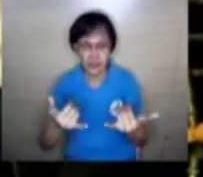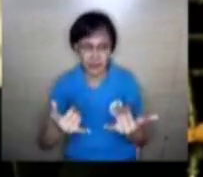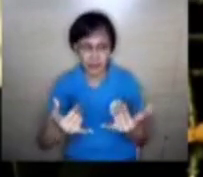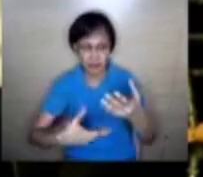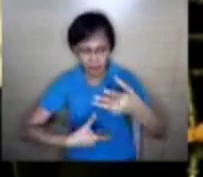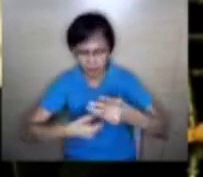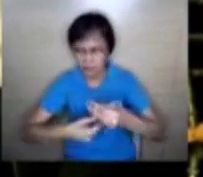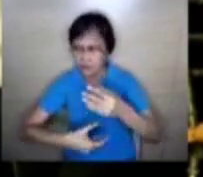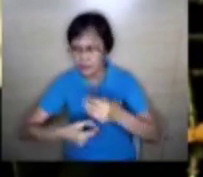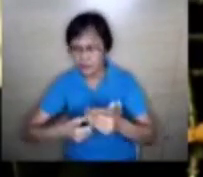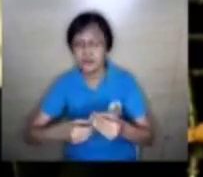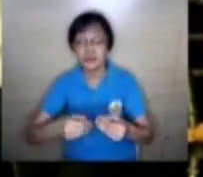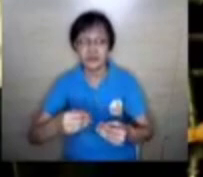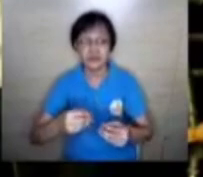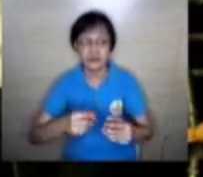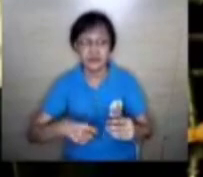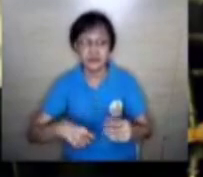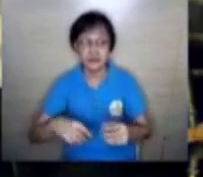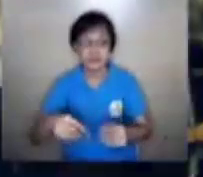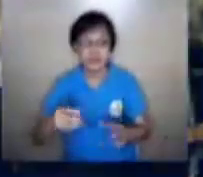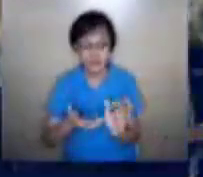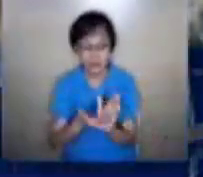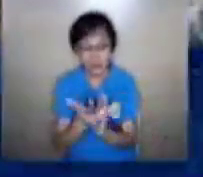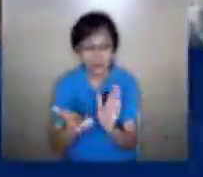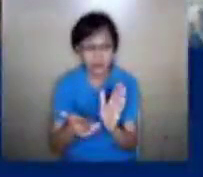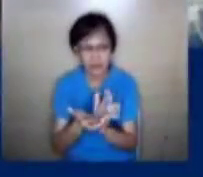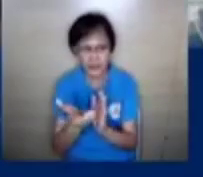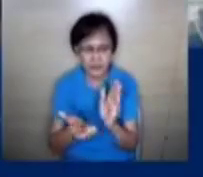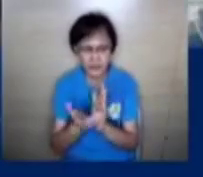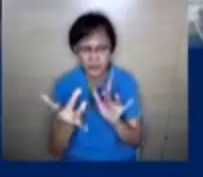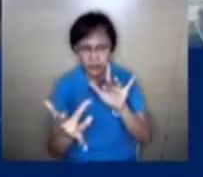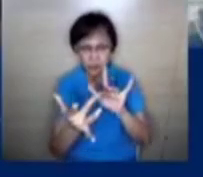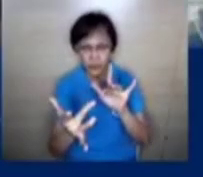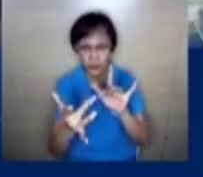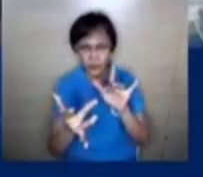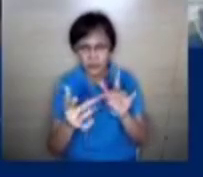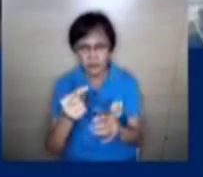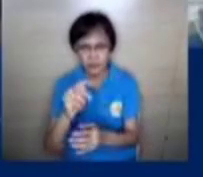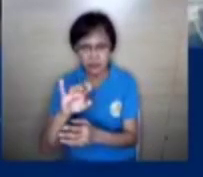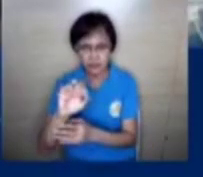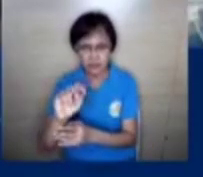Pass kung saan napaiigting ang contact tracing sa ating lungsod.